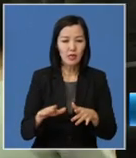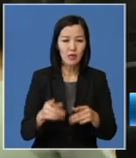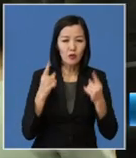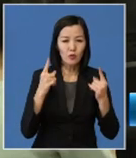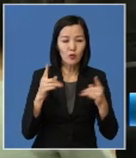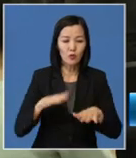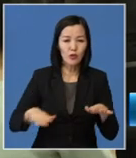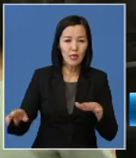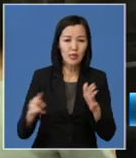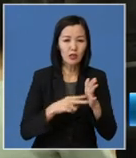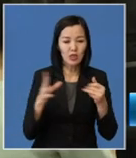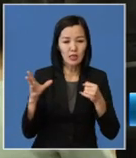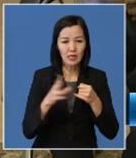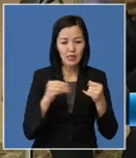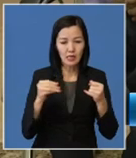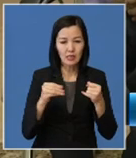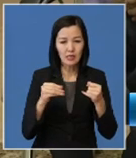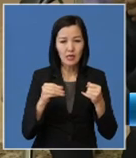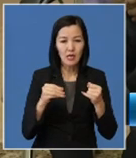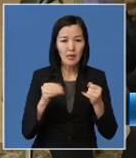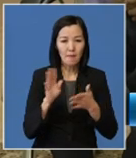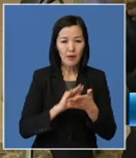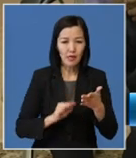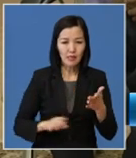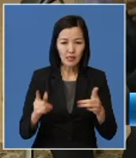даланың жеті қыры атты мақаласы аясында ұйымдастырылып отыр.